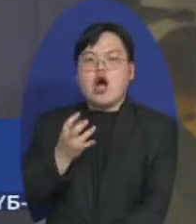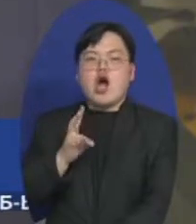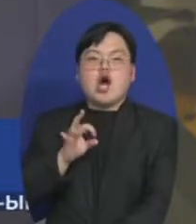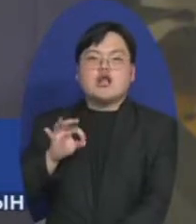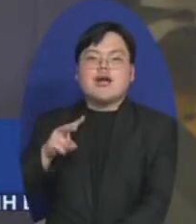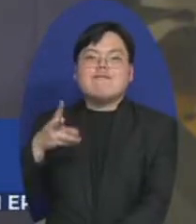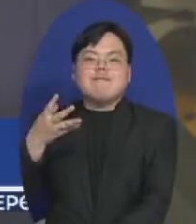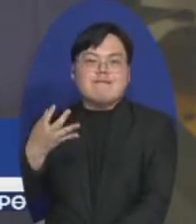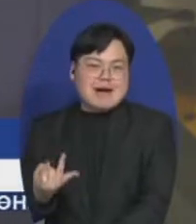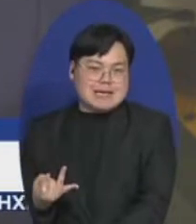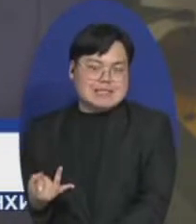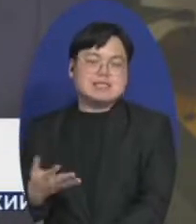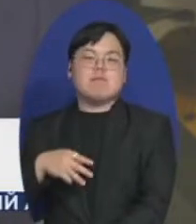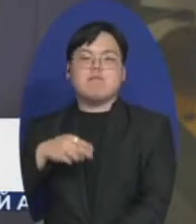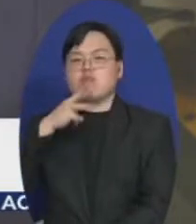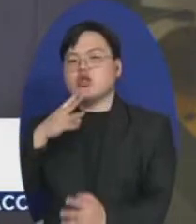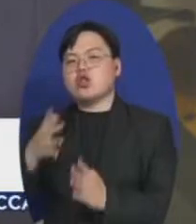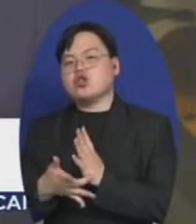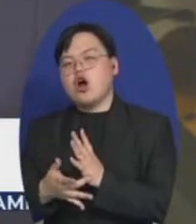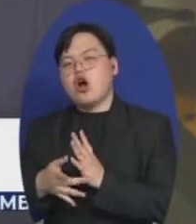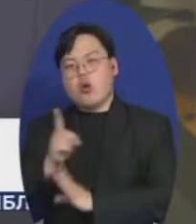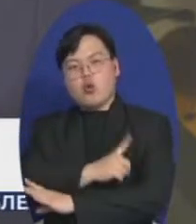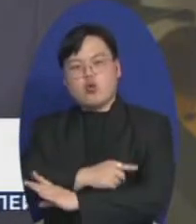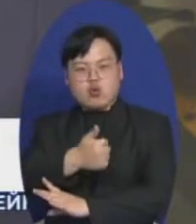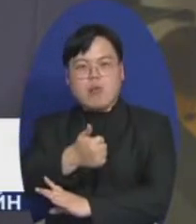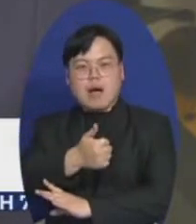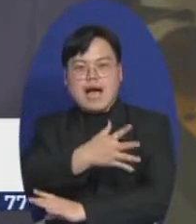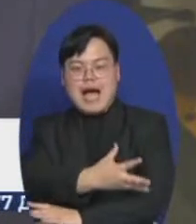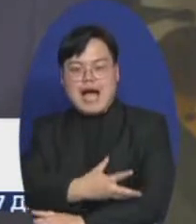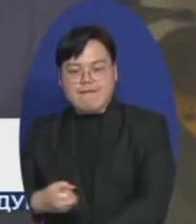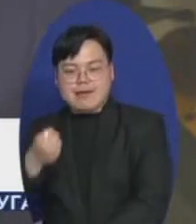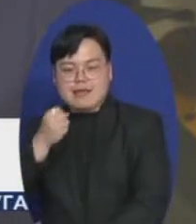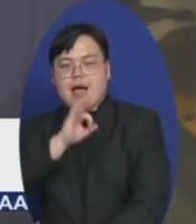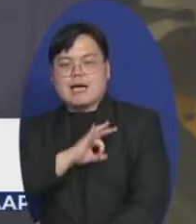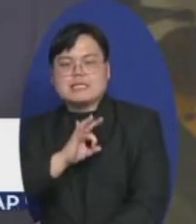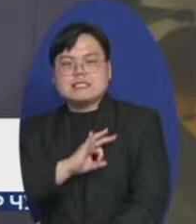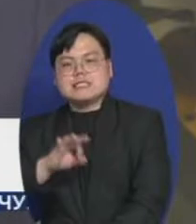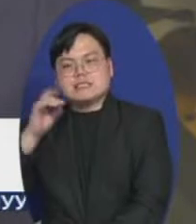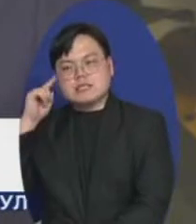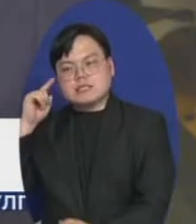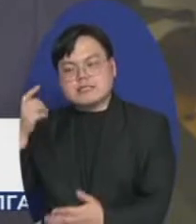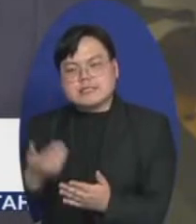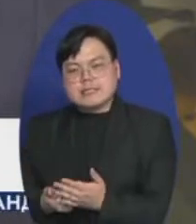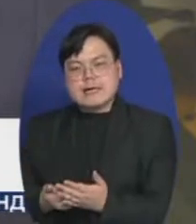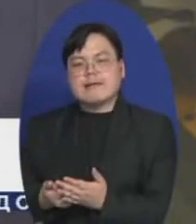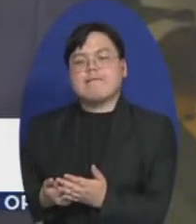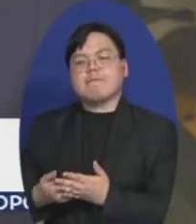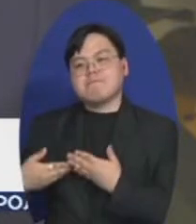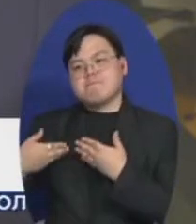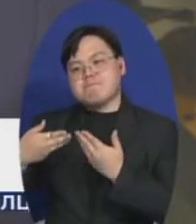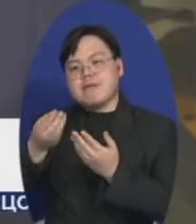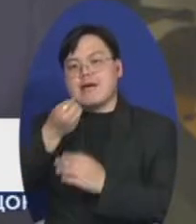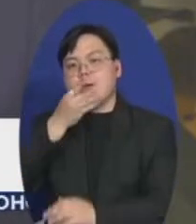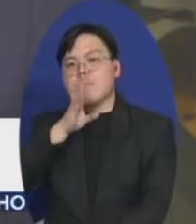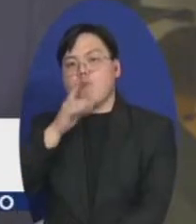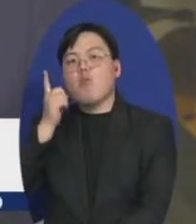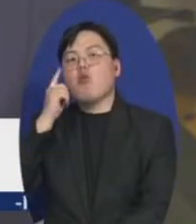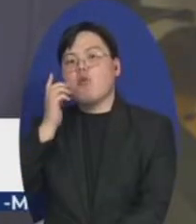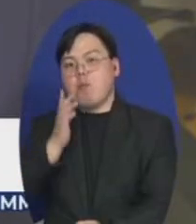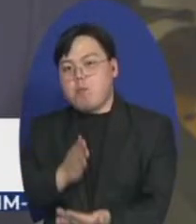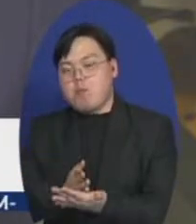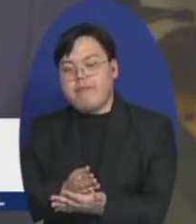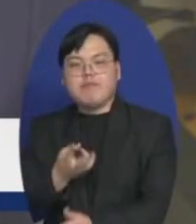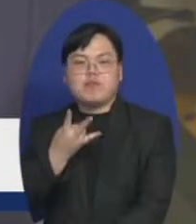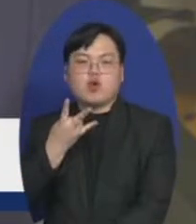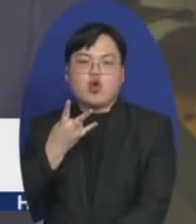инновац мэдээллийн технологийн давуу талыг ашиглах талын одоо саналуудыг нэлээд тавина гэж бодож байна.